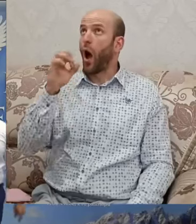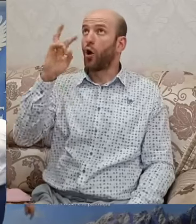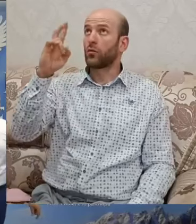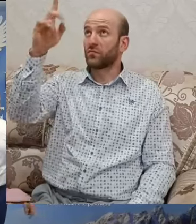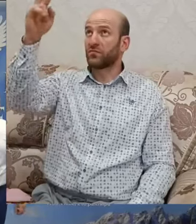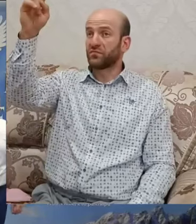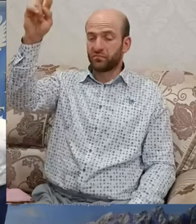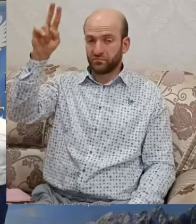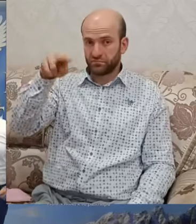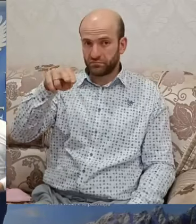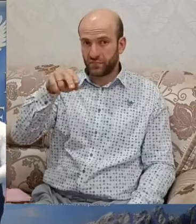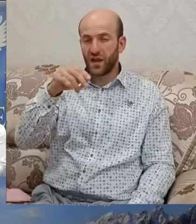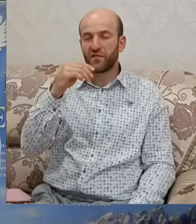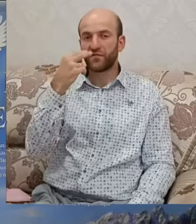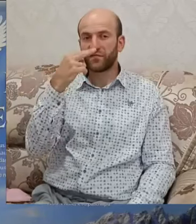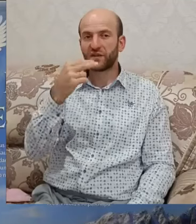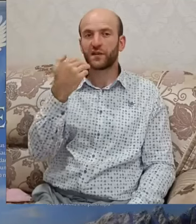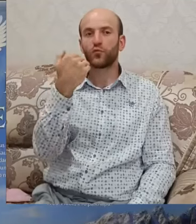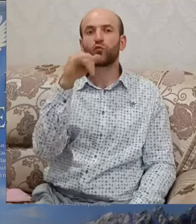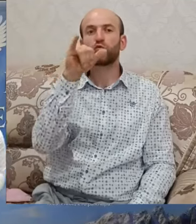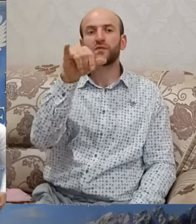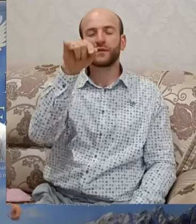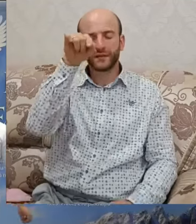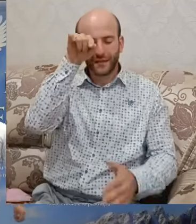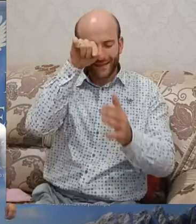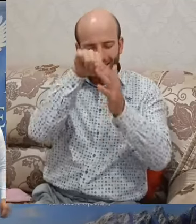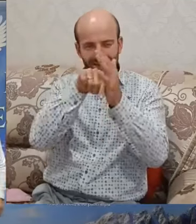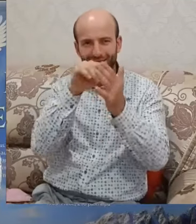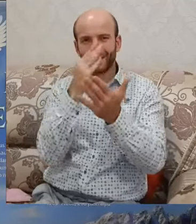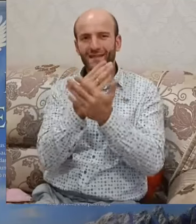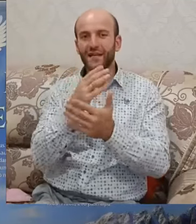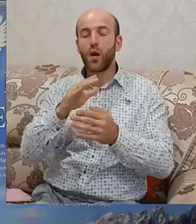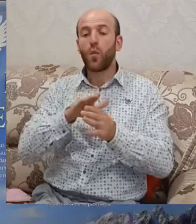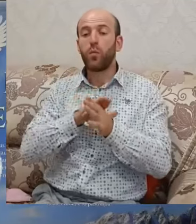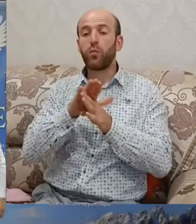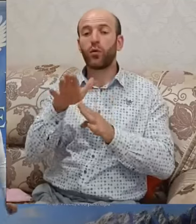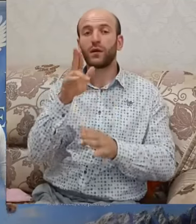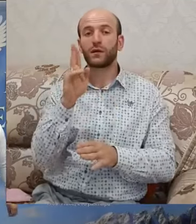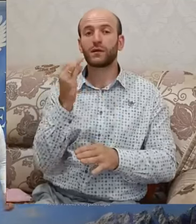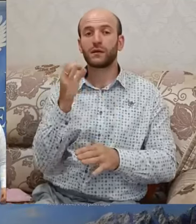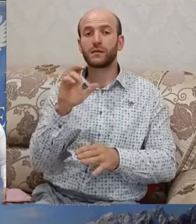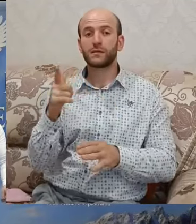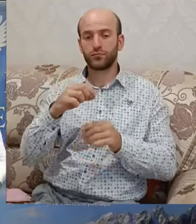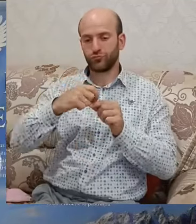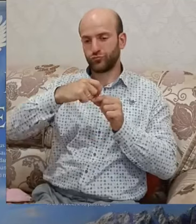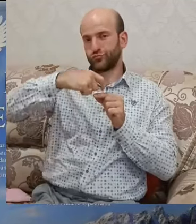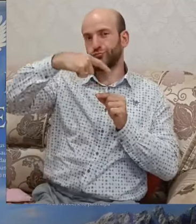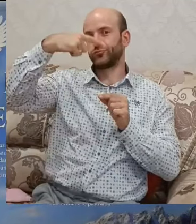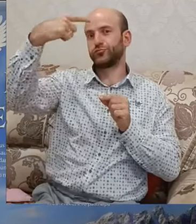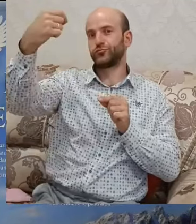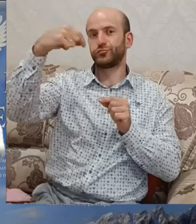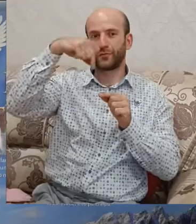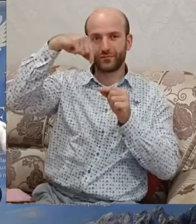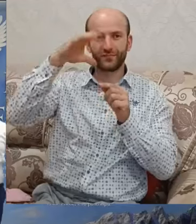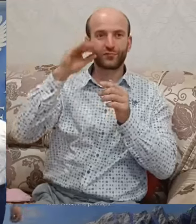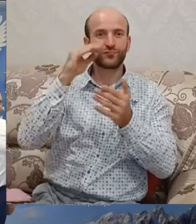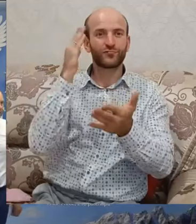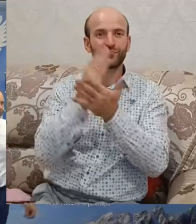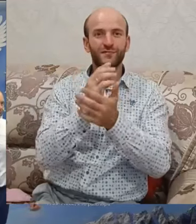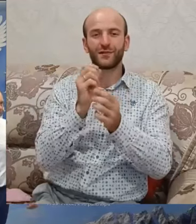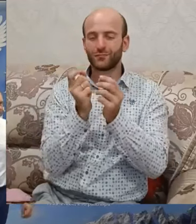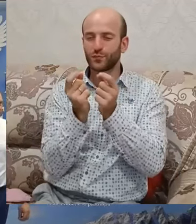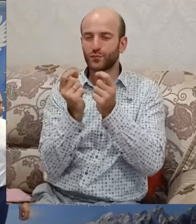procesų. И он позаботится всем процессом. Нет, когда Исаи крито. Потому что когда он пал. Ir mirė. И умер. Iš jo turėjo išeiti gyvybė. Из